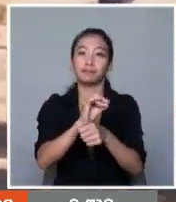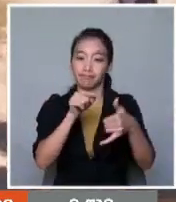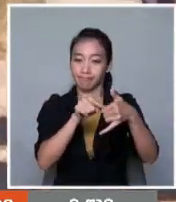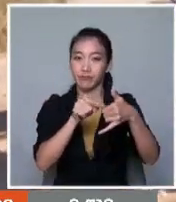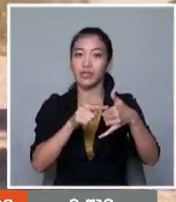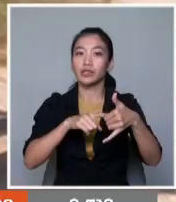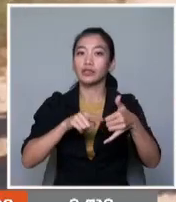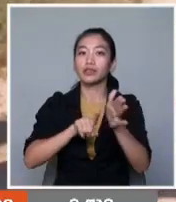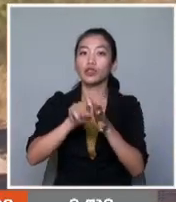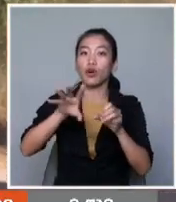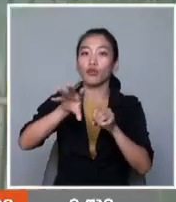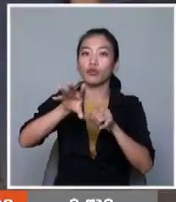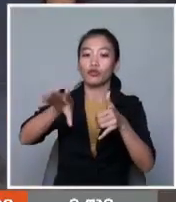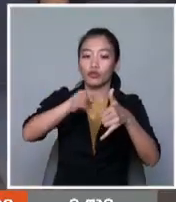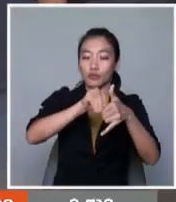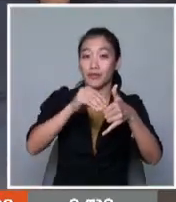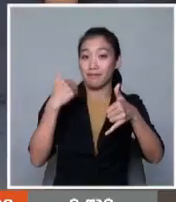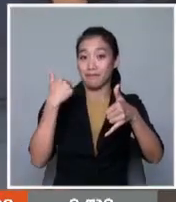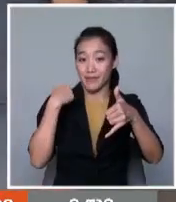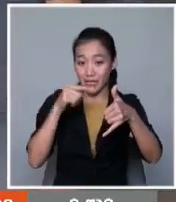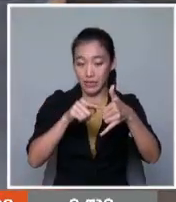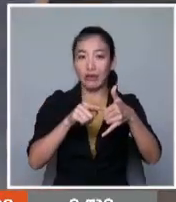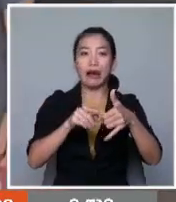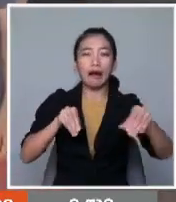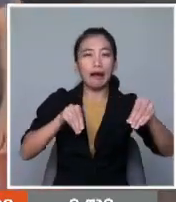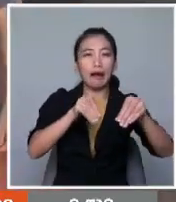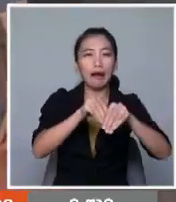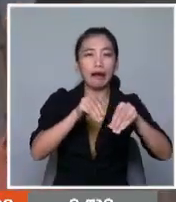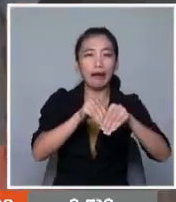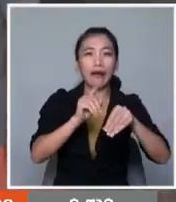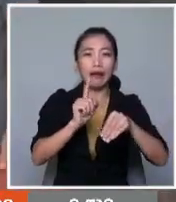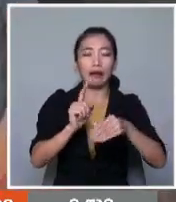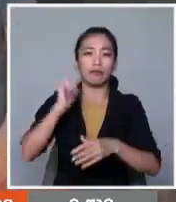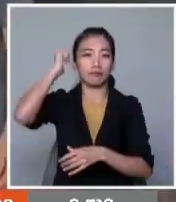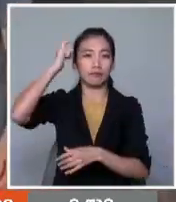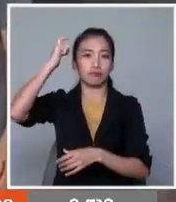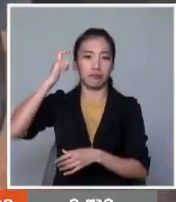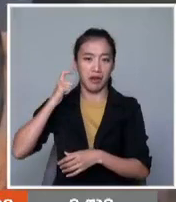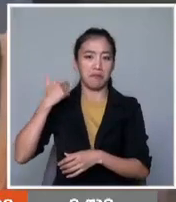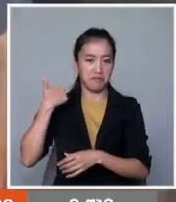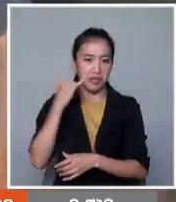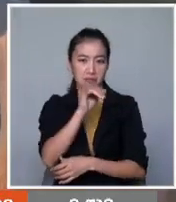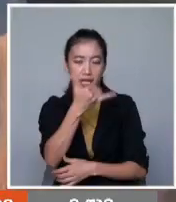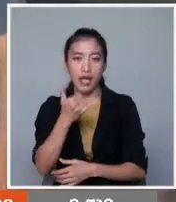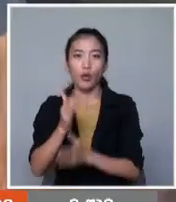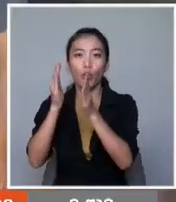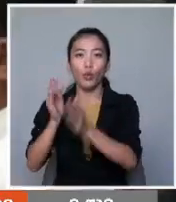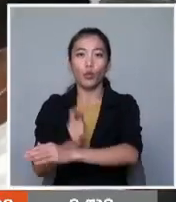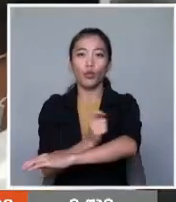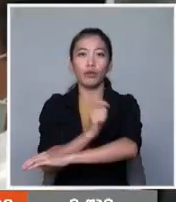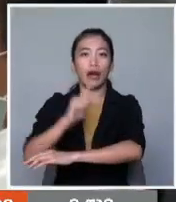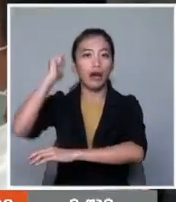นี้ติดชายแดนไทยเมียนมาเลยแล้วก็มีรายงานเช้าไม่มาจำนวนมากรวมถึงมีสนะการที่เอ่อคือ